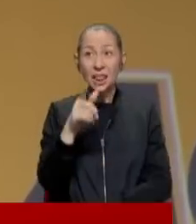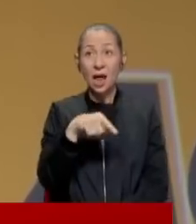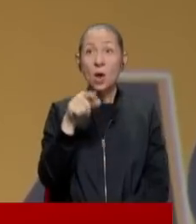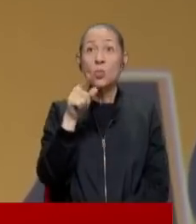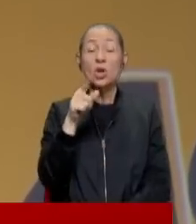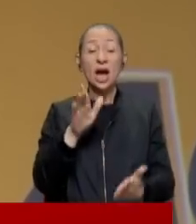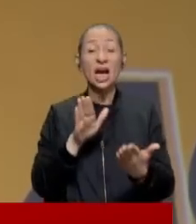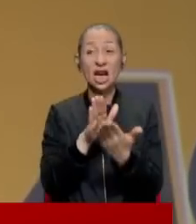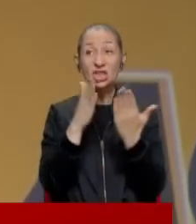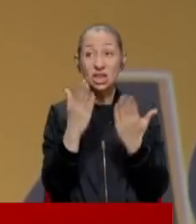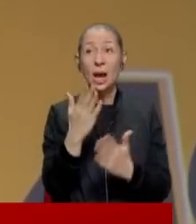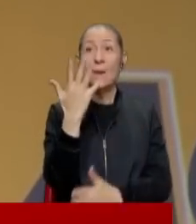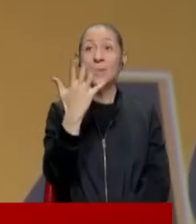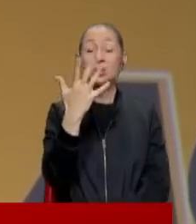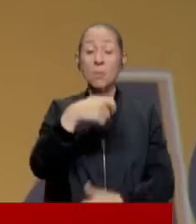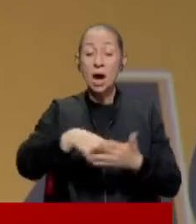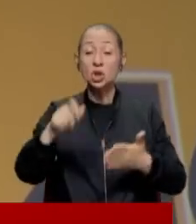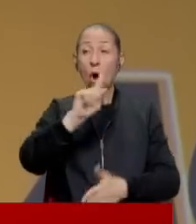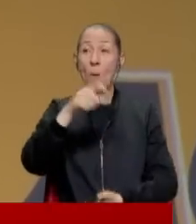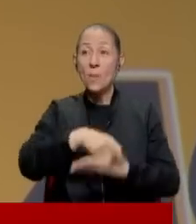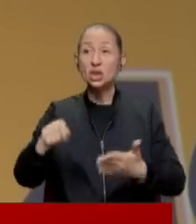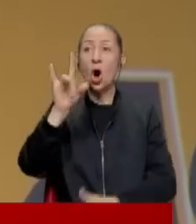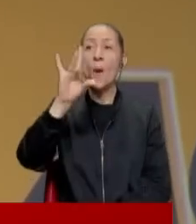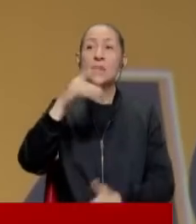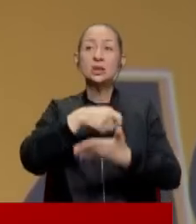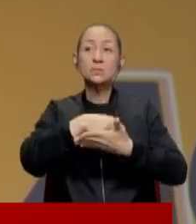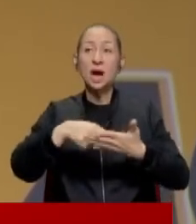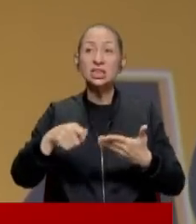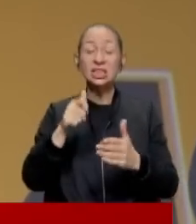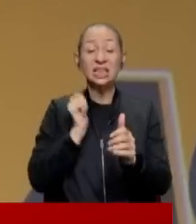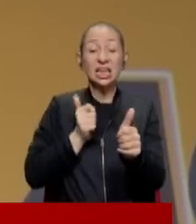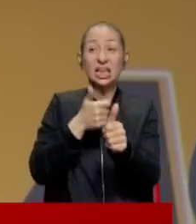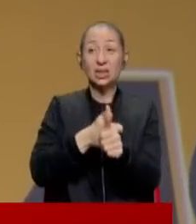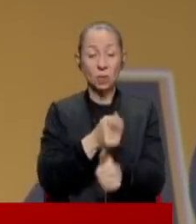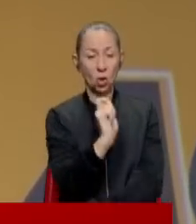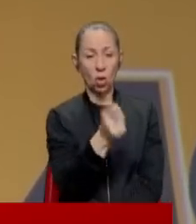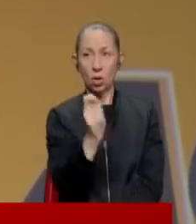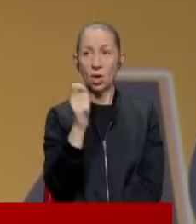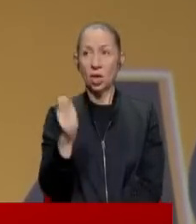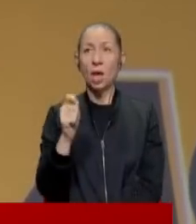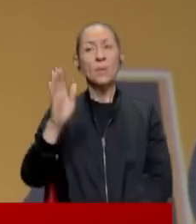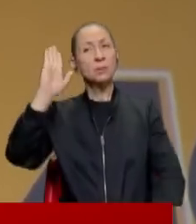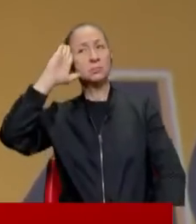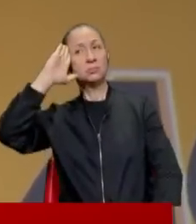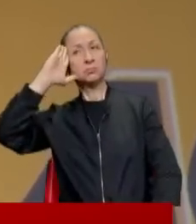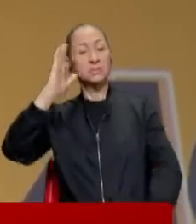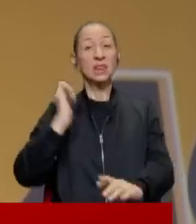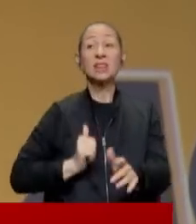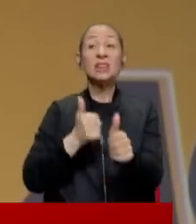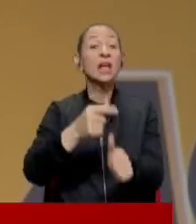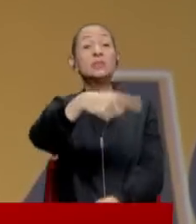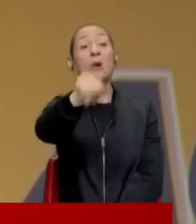buna karşılık 5 maaş 10 maaş 15 maaş danışmanlarına hem de yan gelip yatan